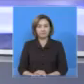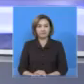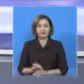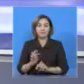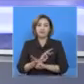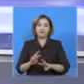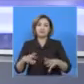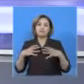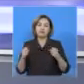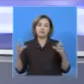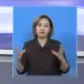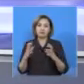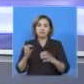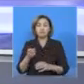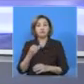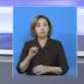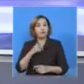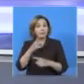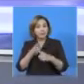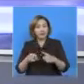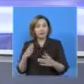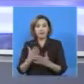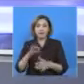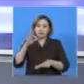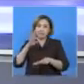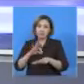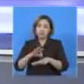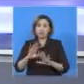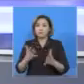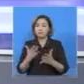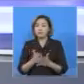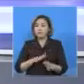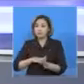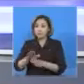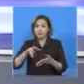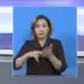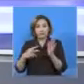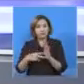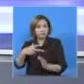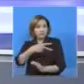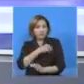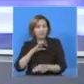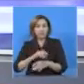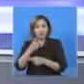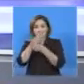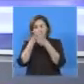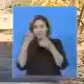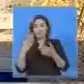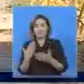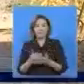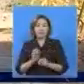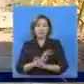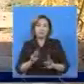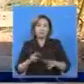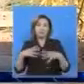Министр здравоохранения Алексей Цой поделился прогнозом заболеваемости в случае исполнения плана вакцинации, передает Казинформ.